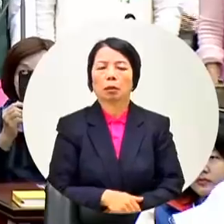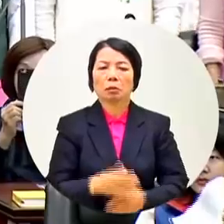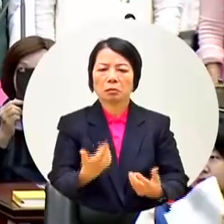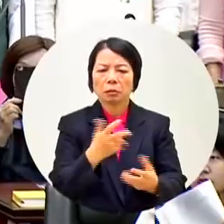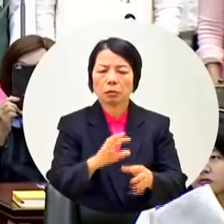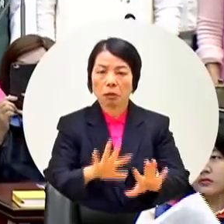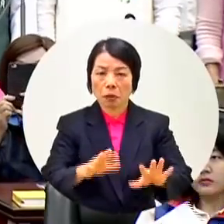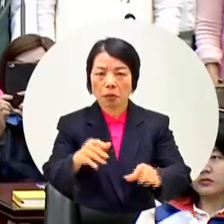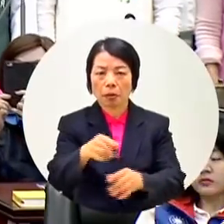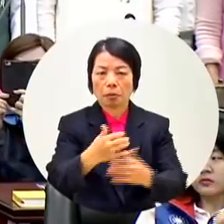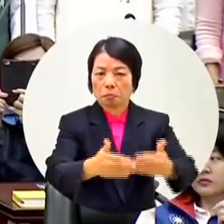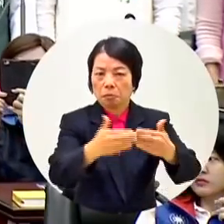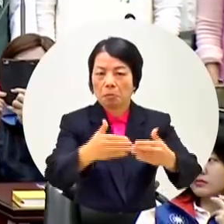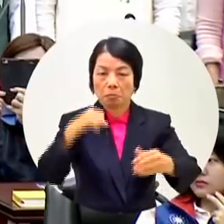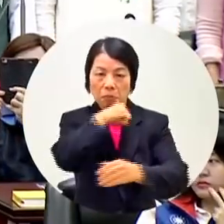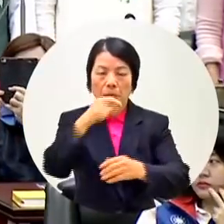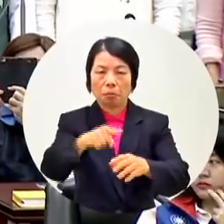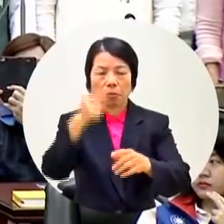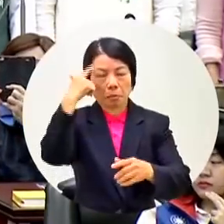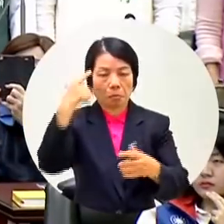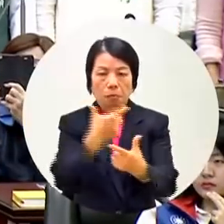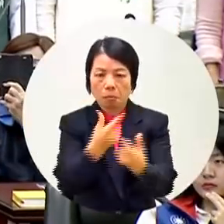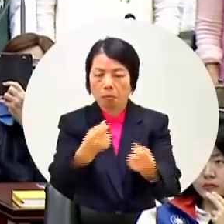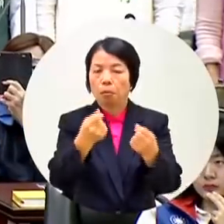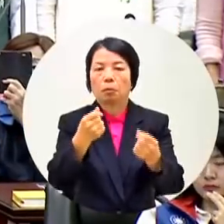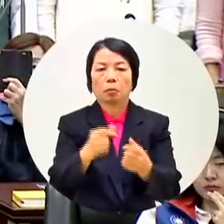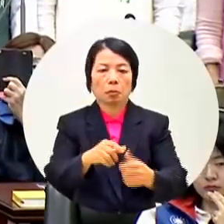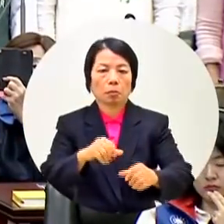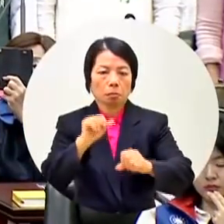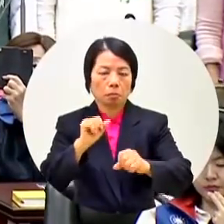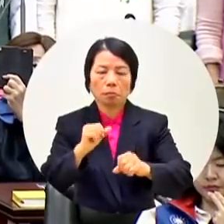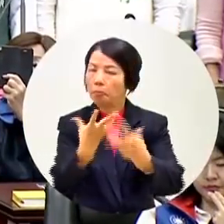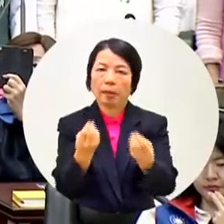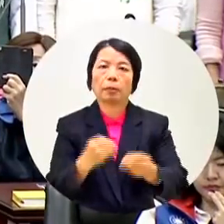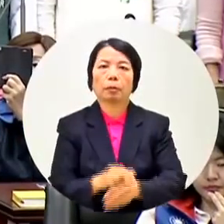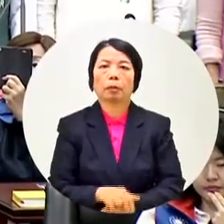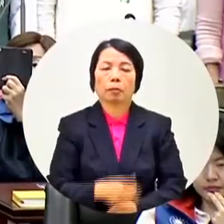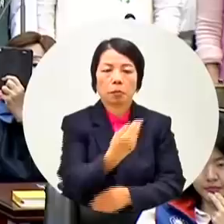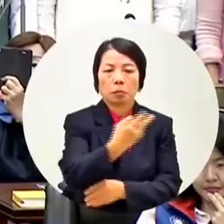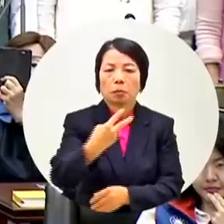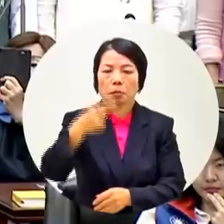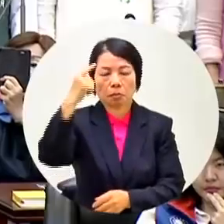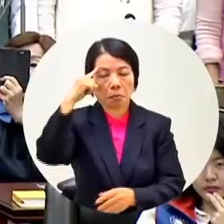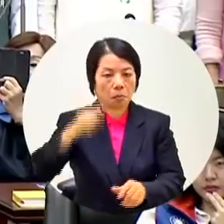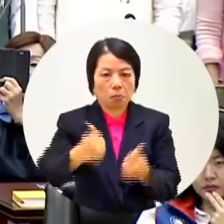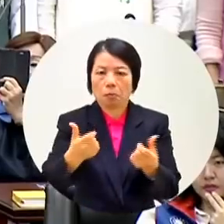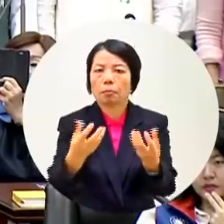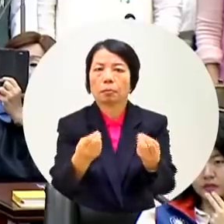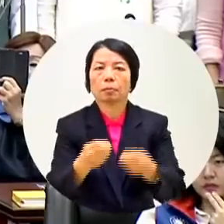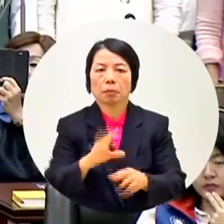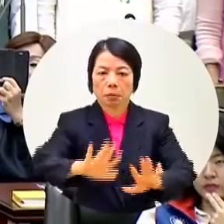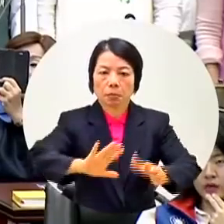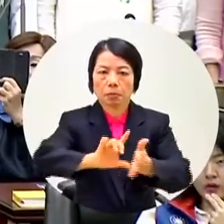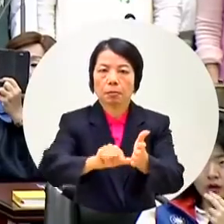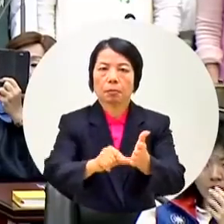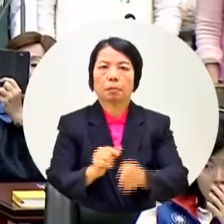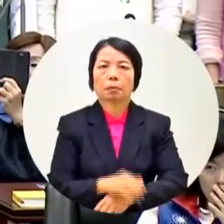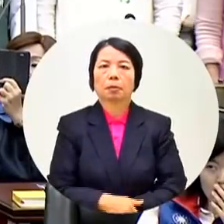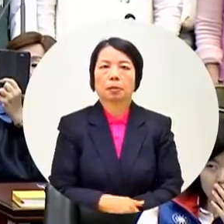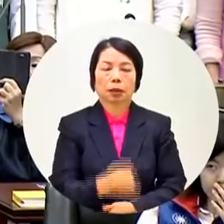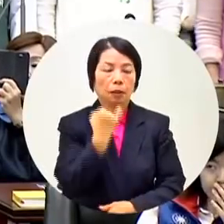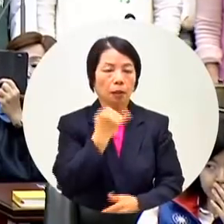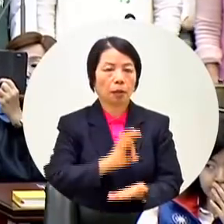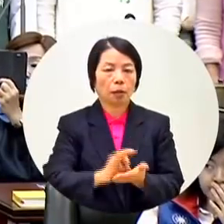总统，他有公开信也有讲没有九二共识啊，所以你今仔这个时阵。刚才当用一个不存在的东西、假的东